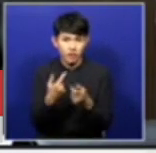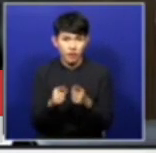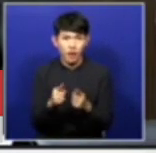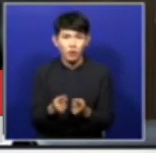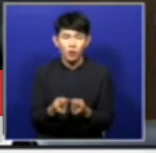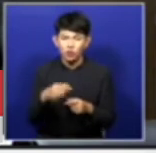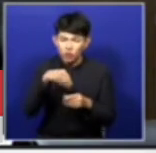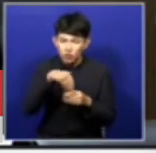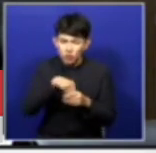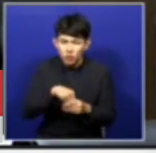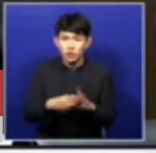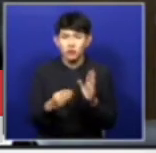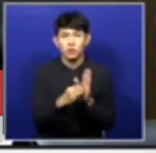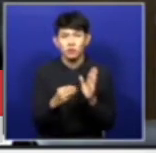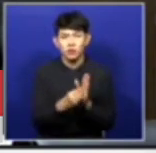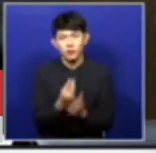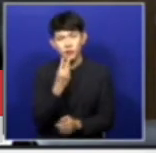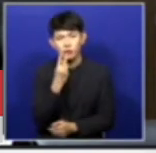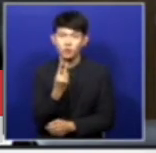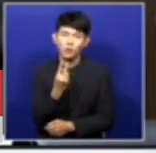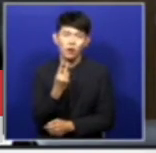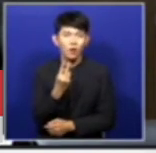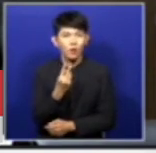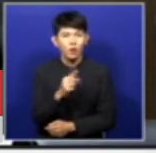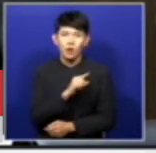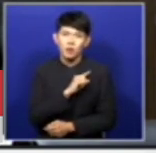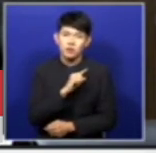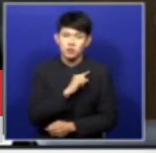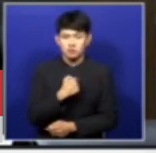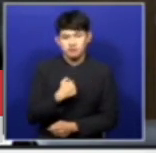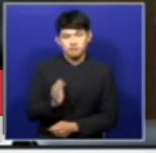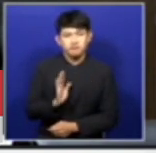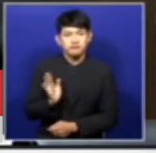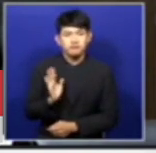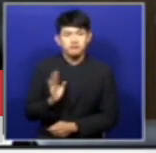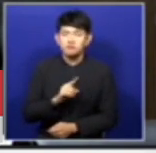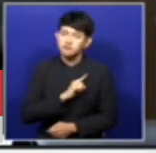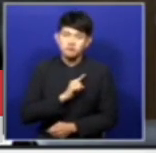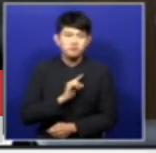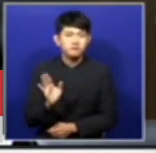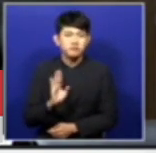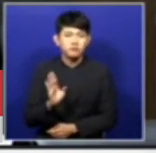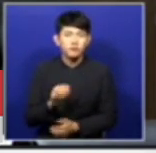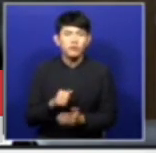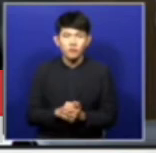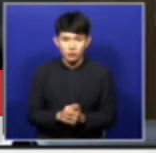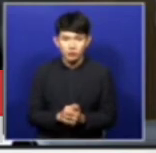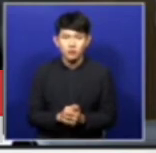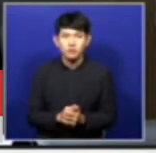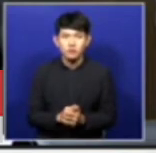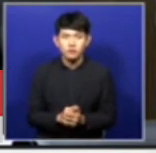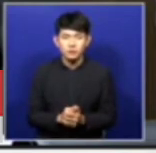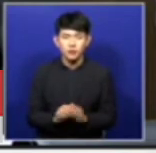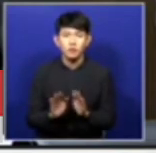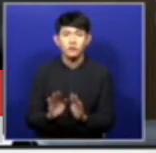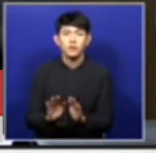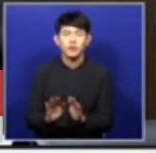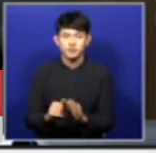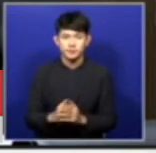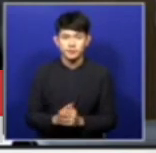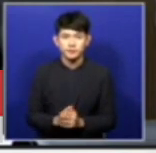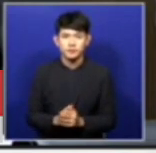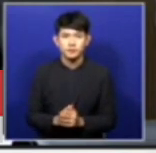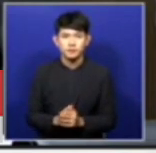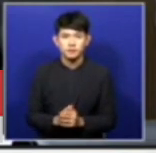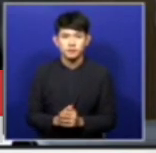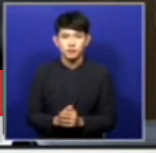างมันก็อาจจะมองว่าภาระไม่ใช่นะครับอันนี้ก็เรียนฝากทาง